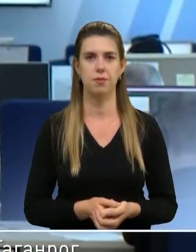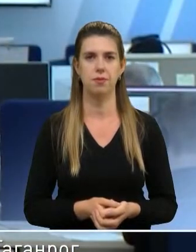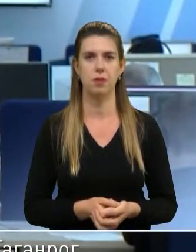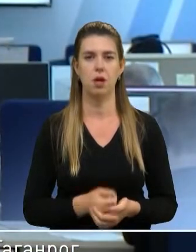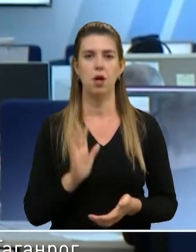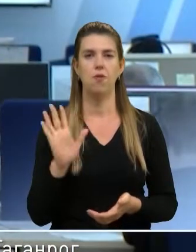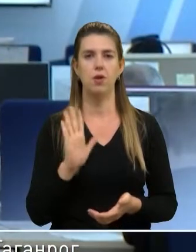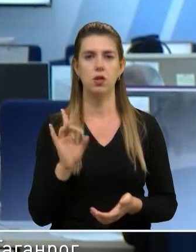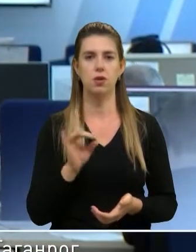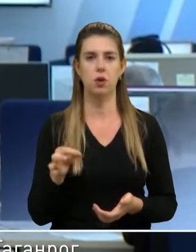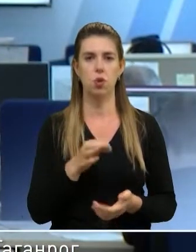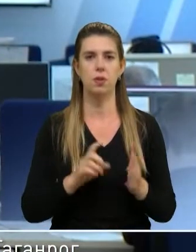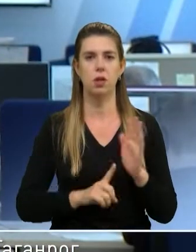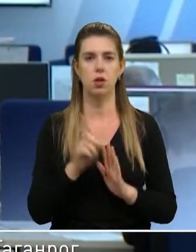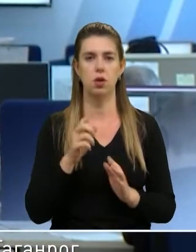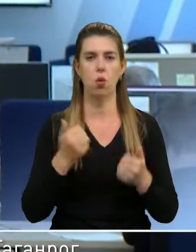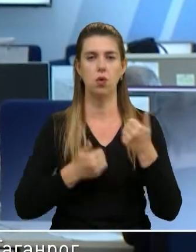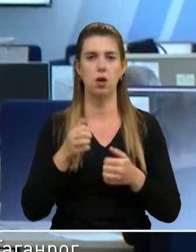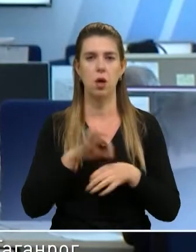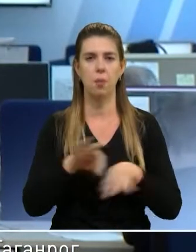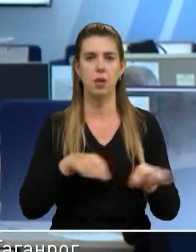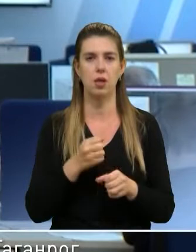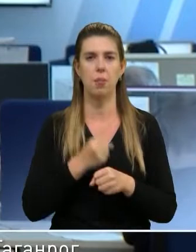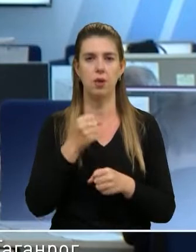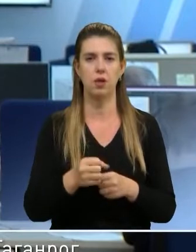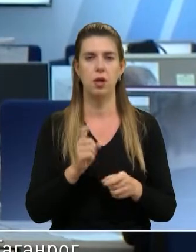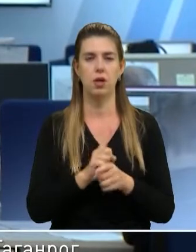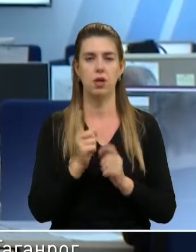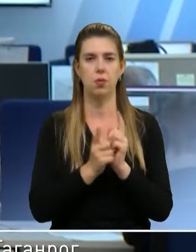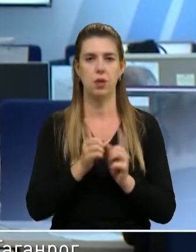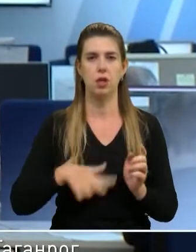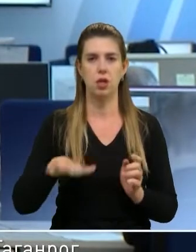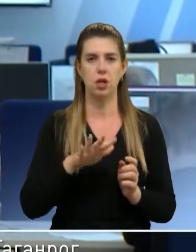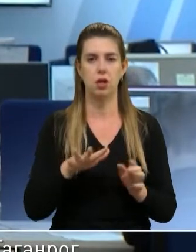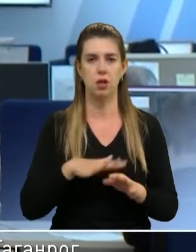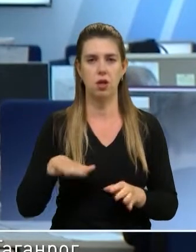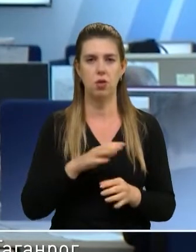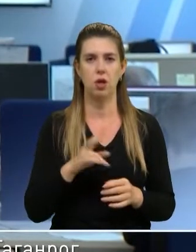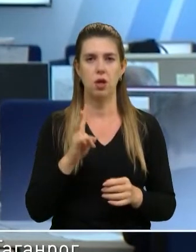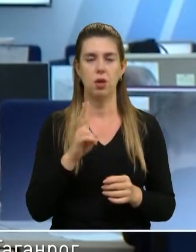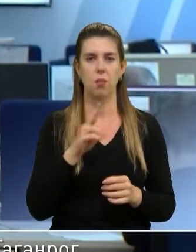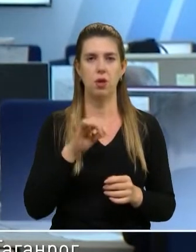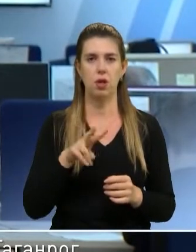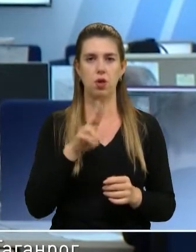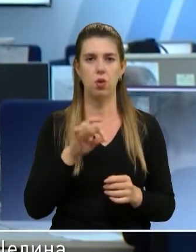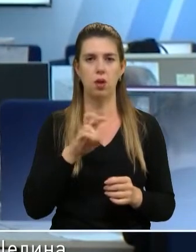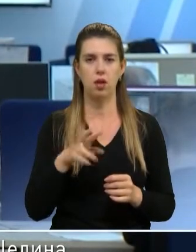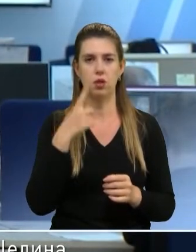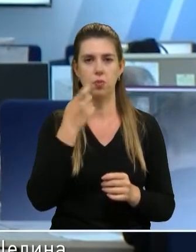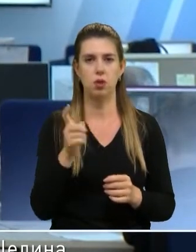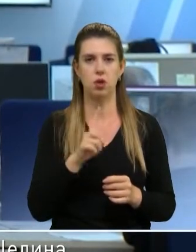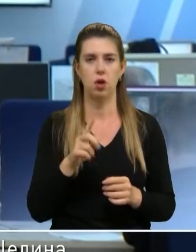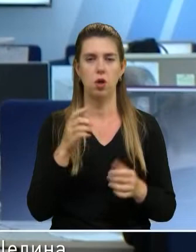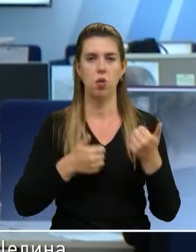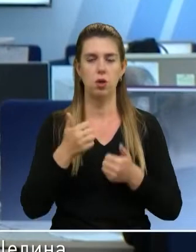В Ростовской области стартовал конкурс проектов, направленных на благоустройство общественных территорий. На портале Donland сообщается, что на